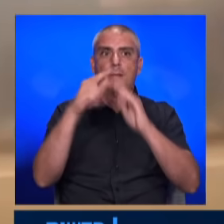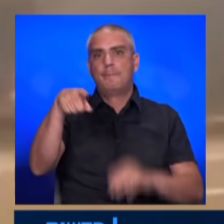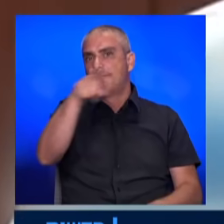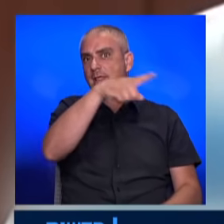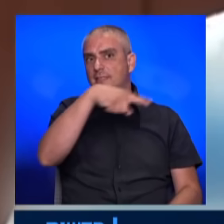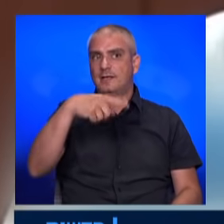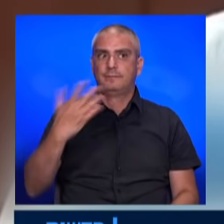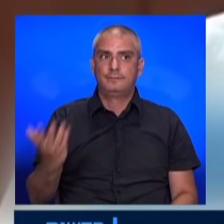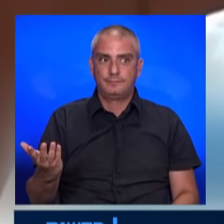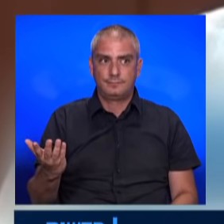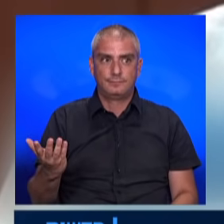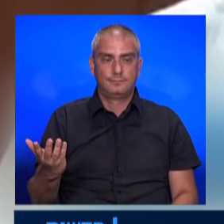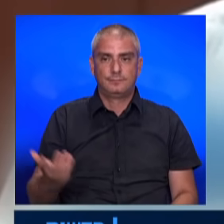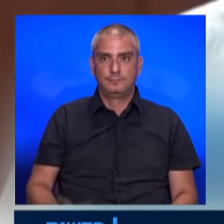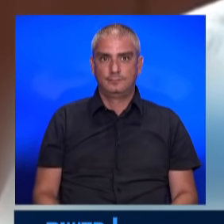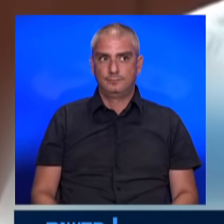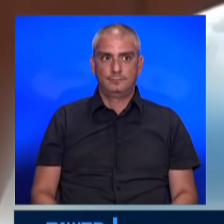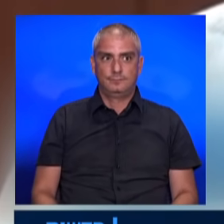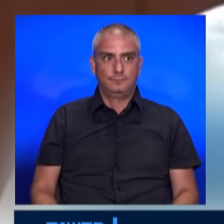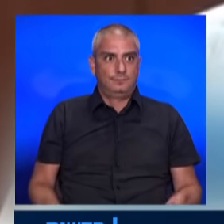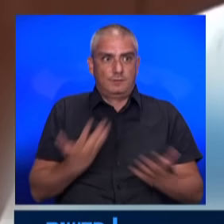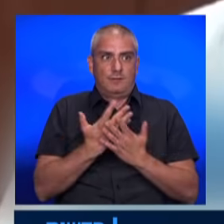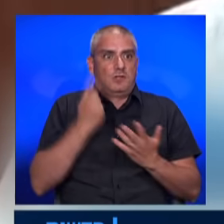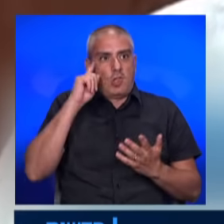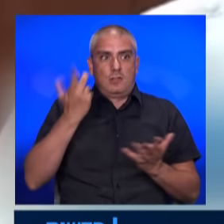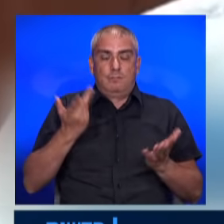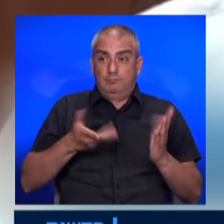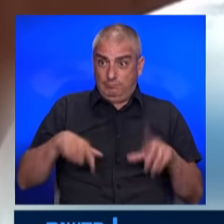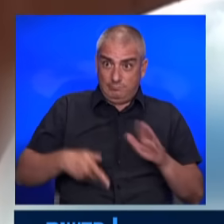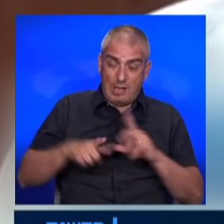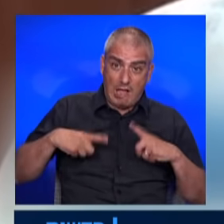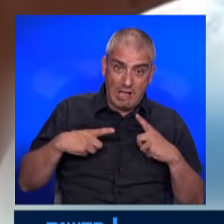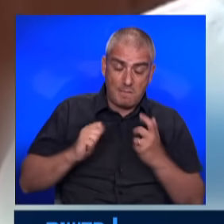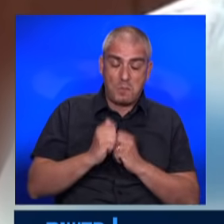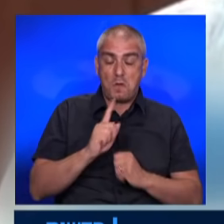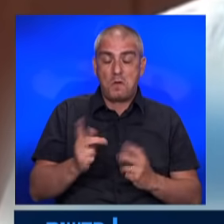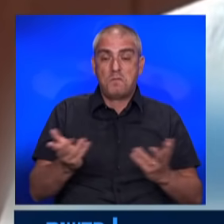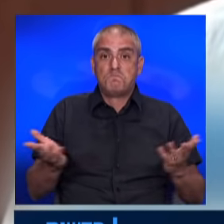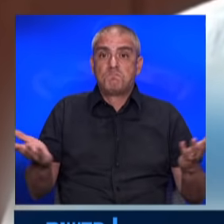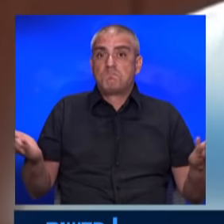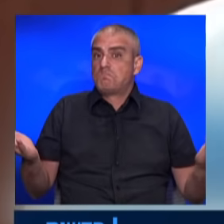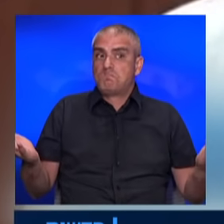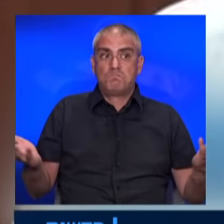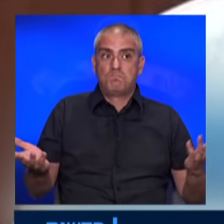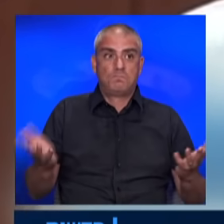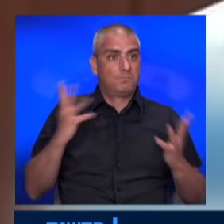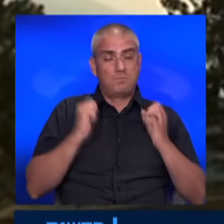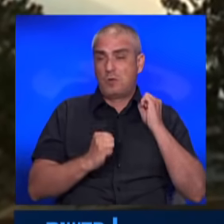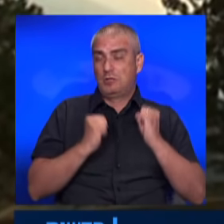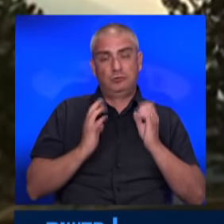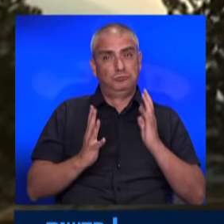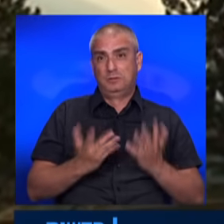people that were in those buildings. And you know, and the fact that we don't know if they all got out alive, that's very, very